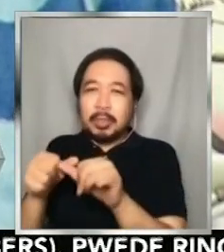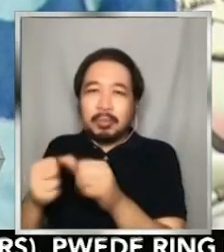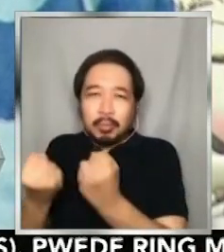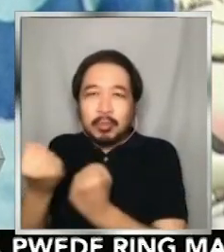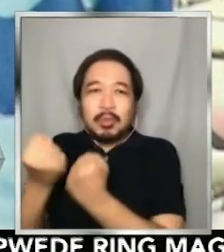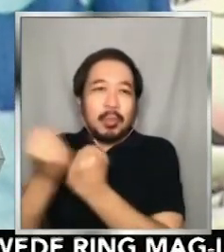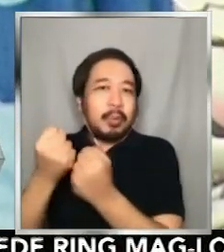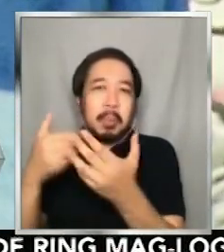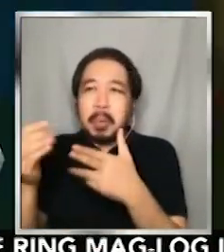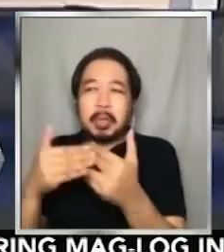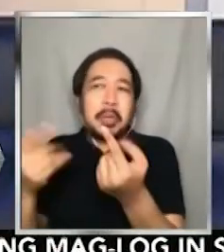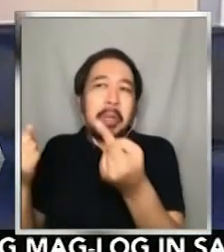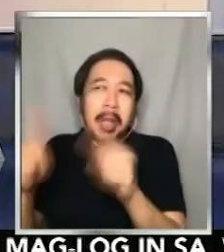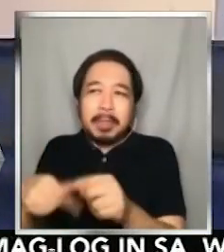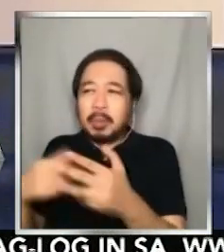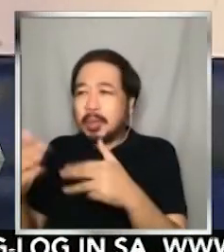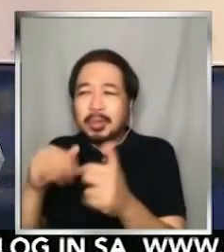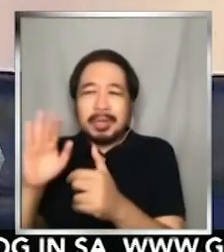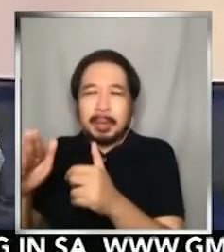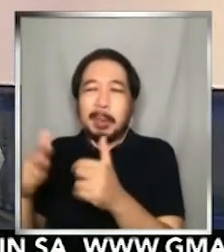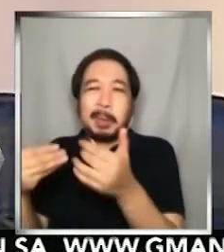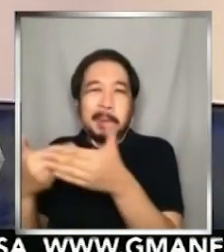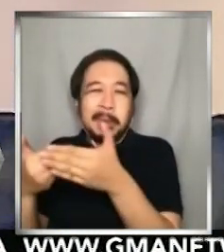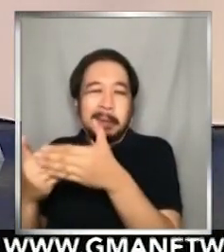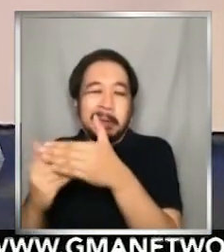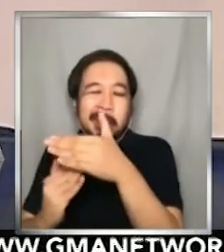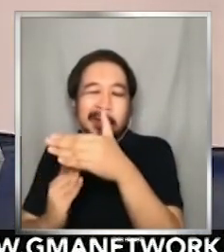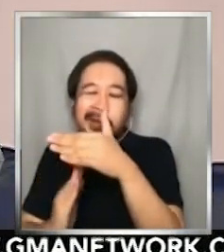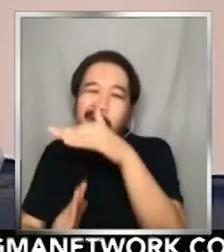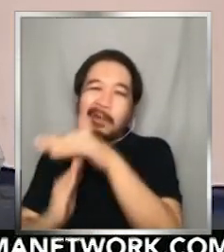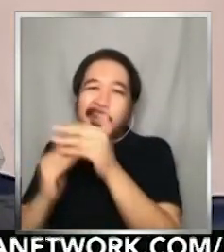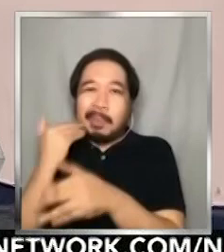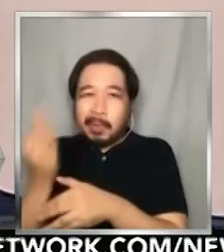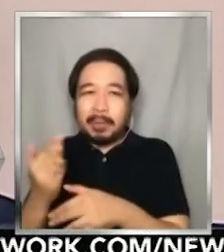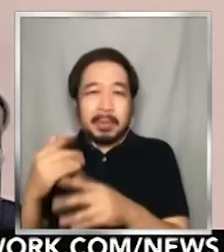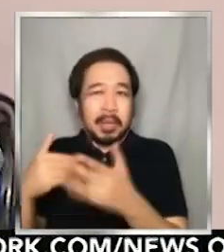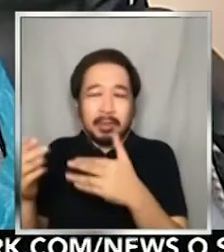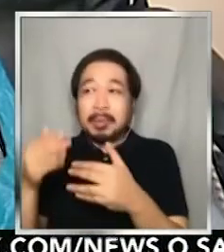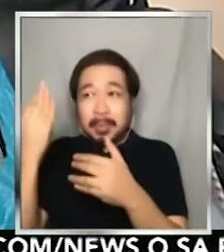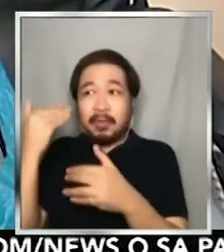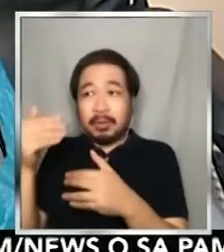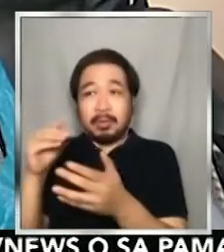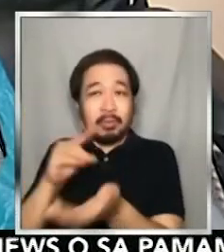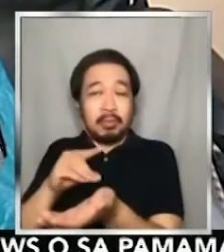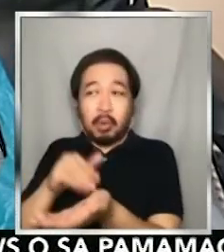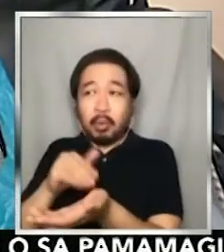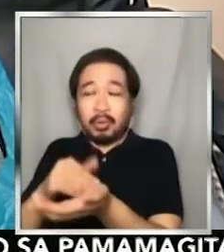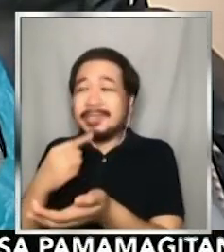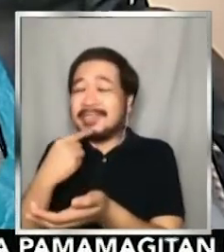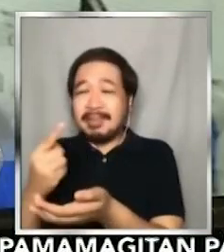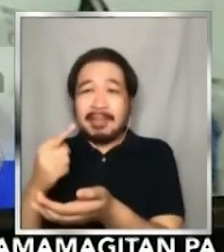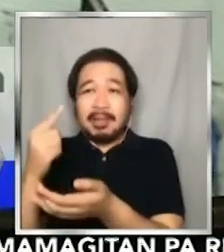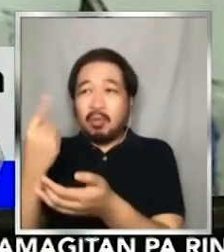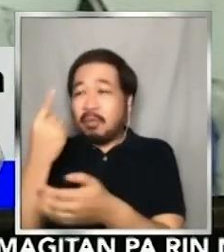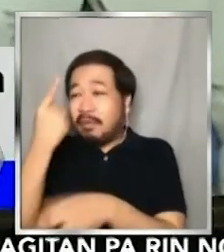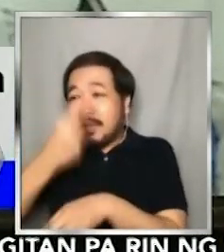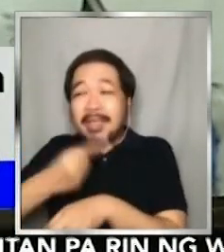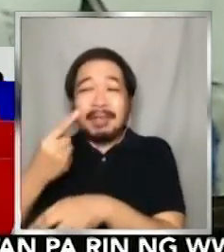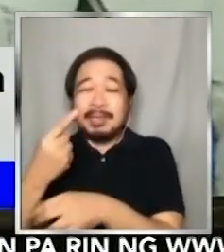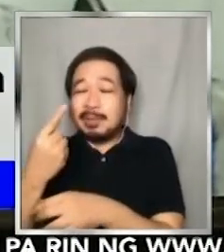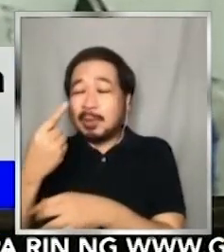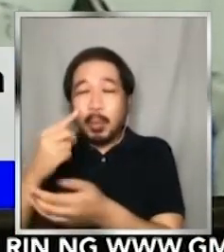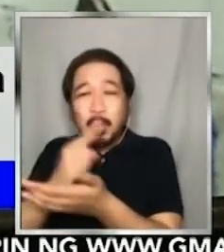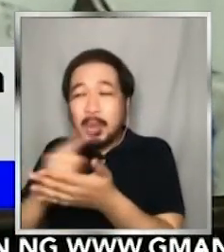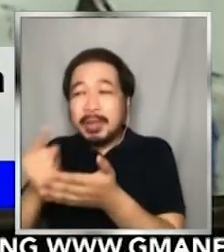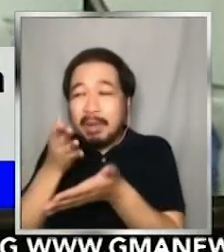namitari nga yung buhay niya, araw at linggo na lang ang binigay sa kanya eh. Mahal ko siya eh. Pa,